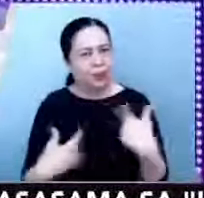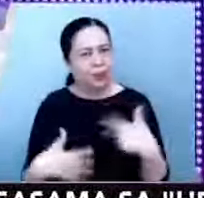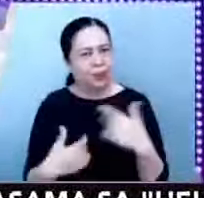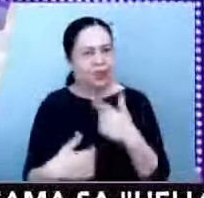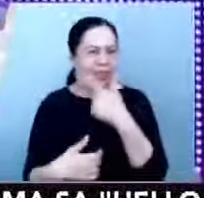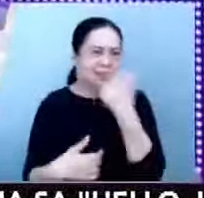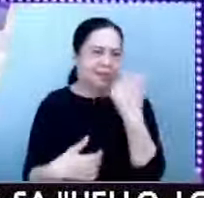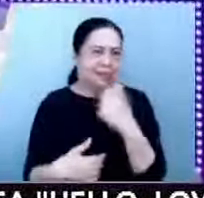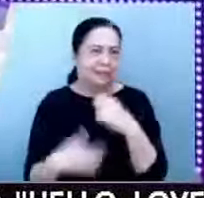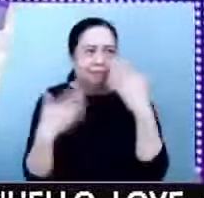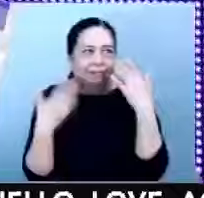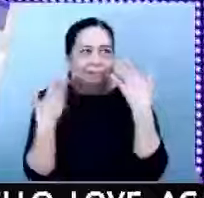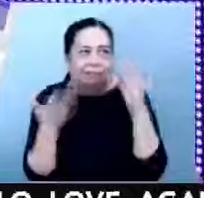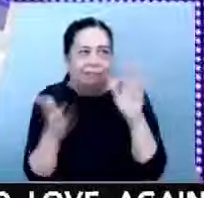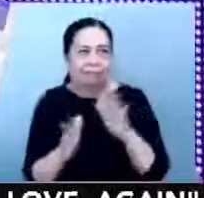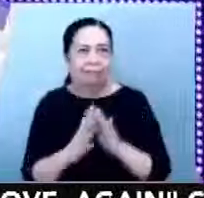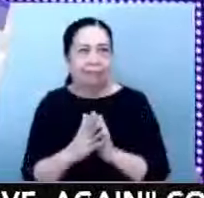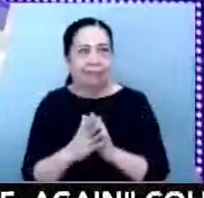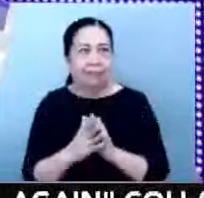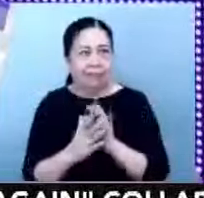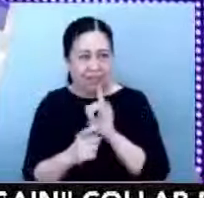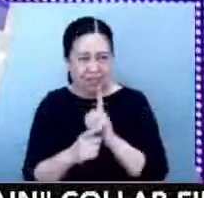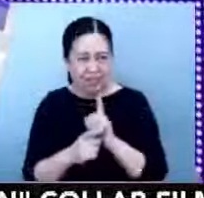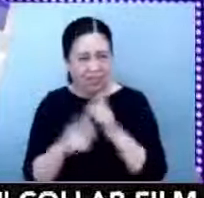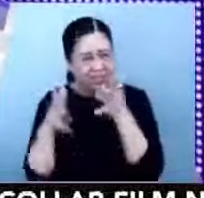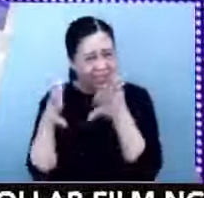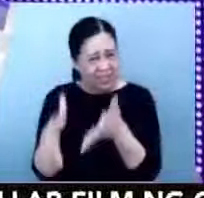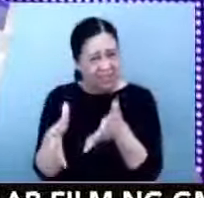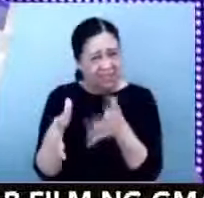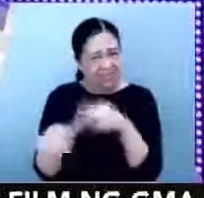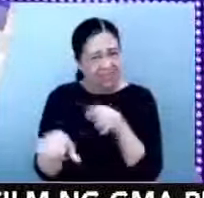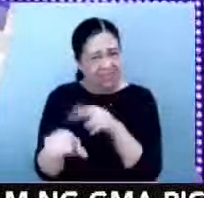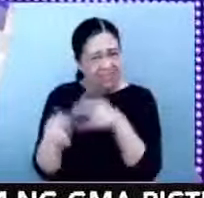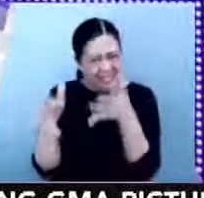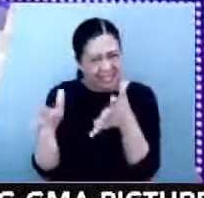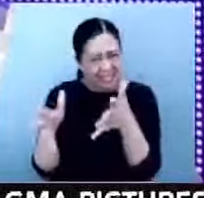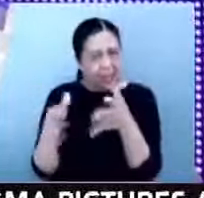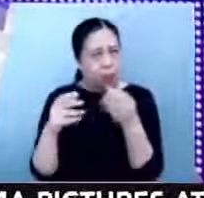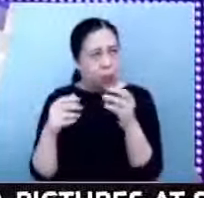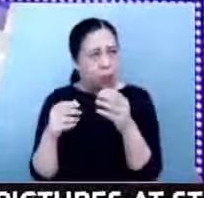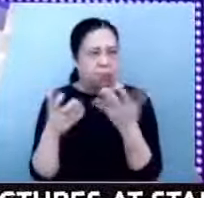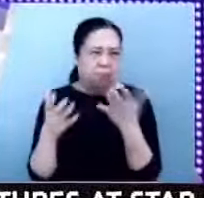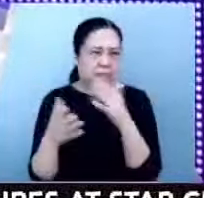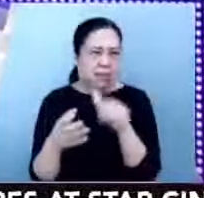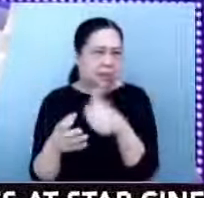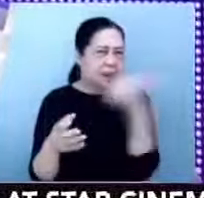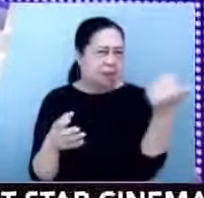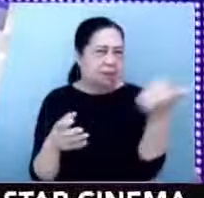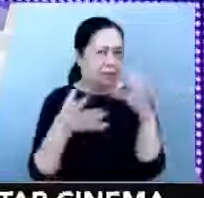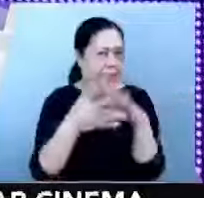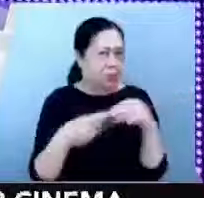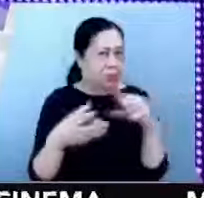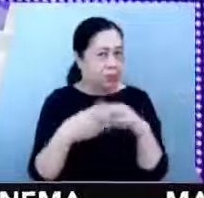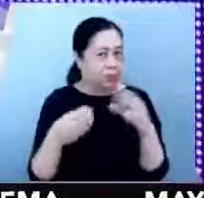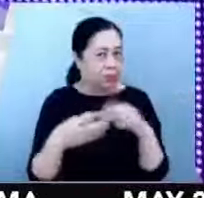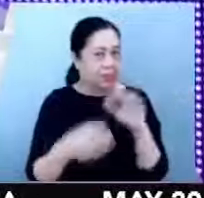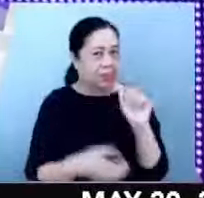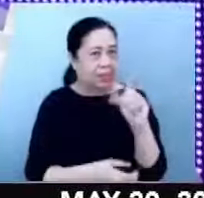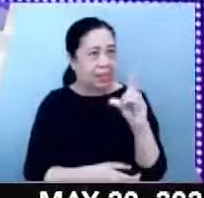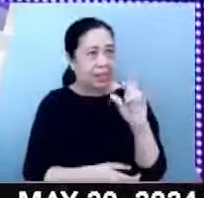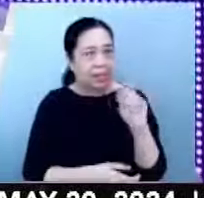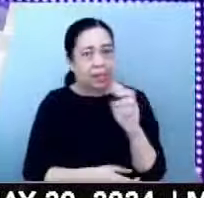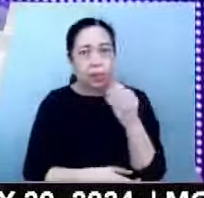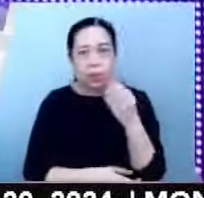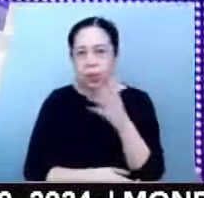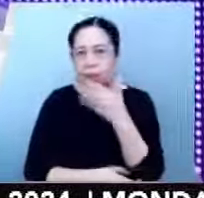kung should we just leave it as it is or maybe gumawa na lang kami ng bagong kwento ni Alden or better na ituloy